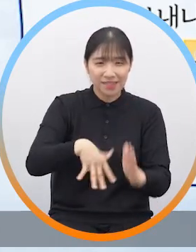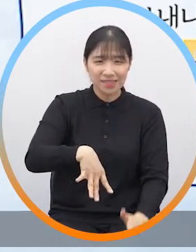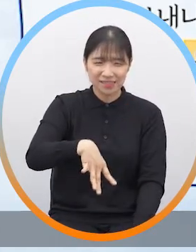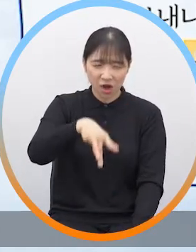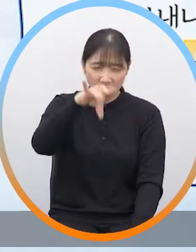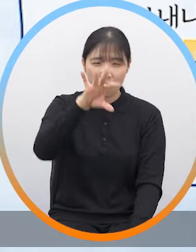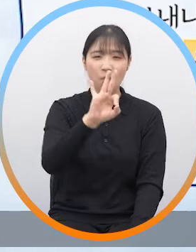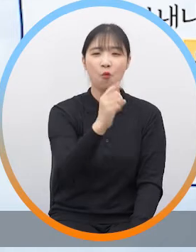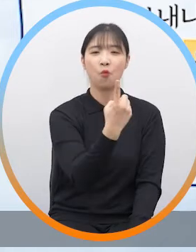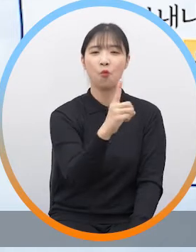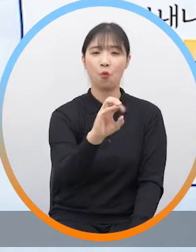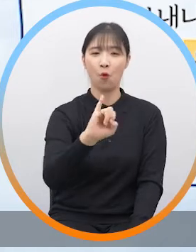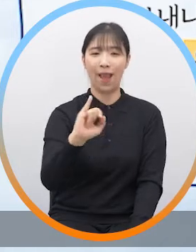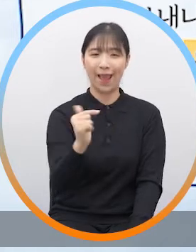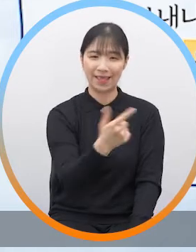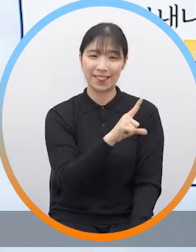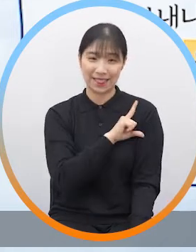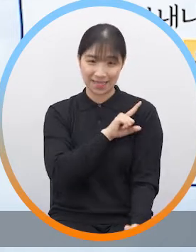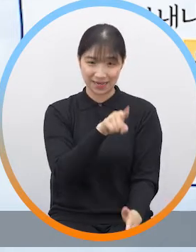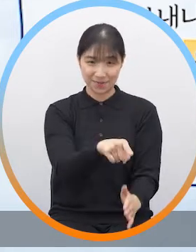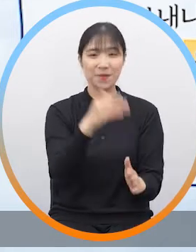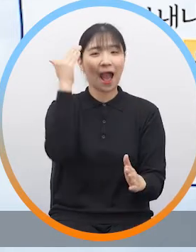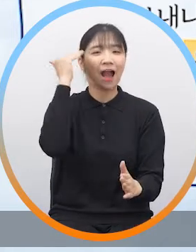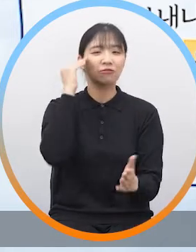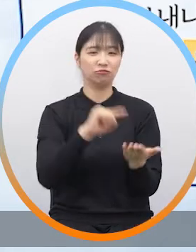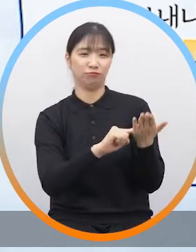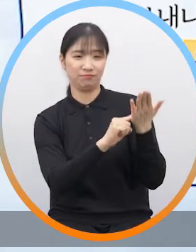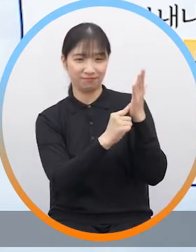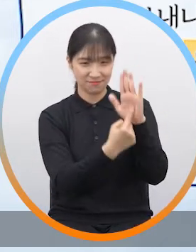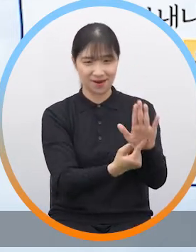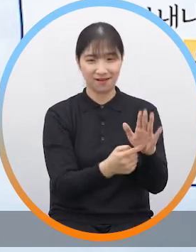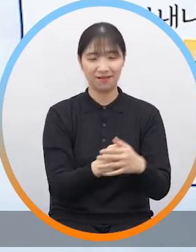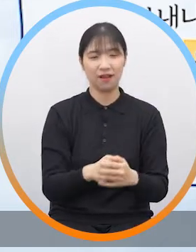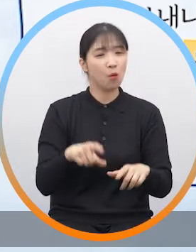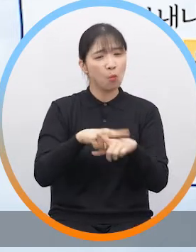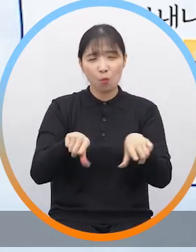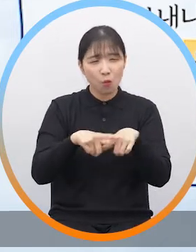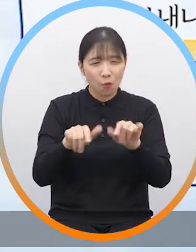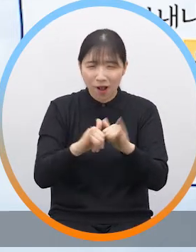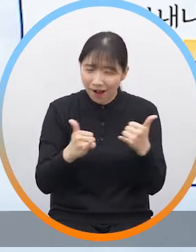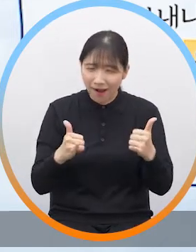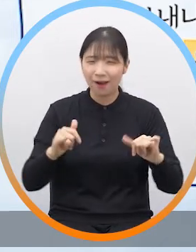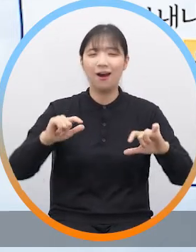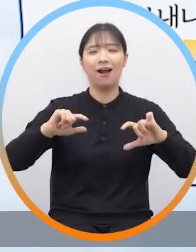이름을 우리나라에 소개를 하면서 일반인이 아니라